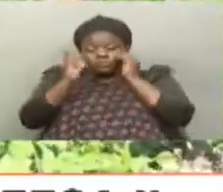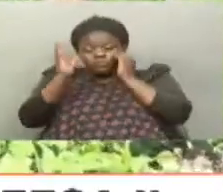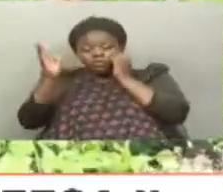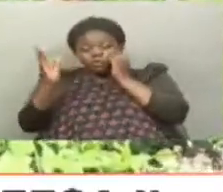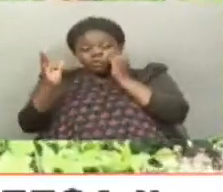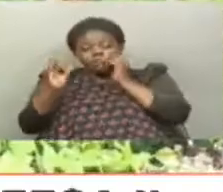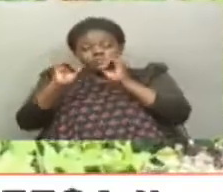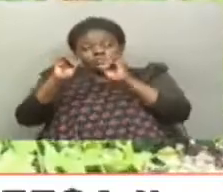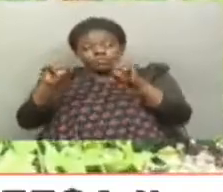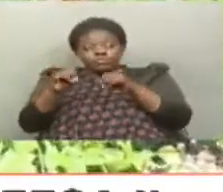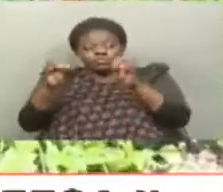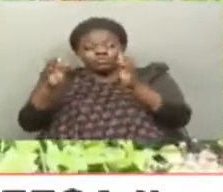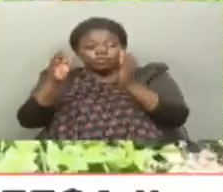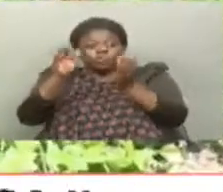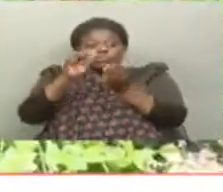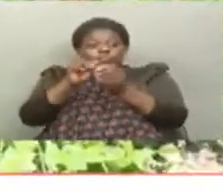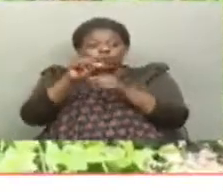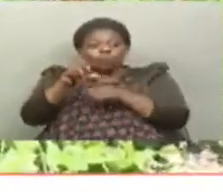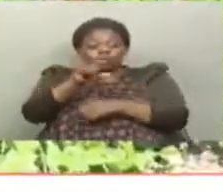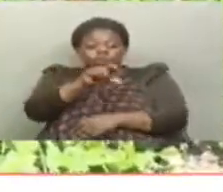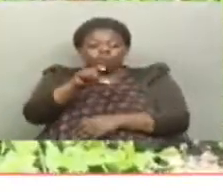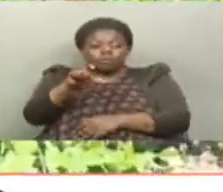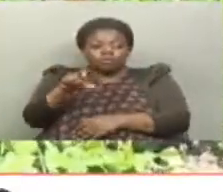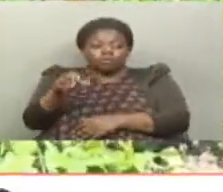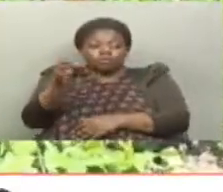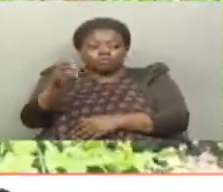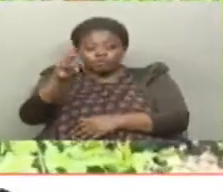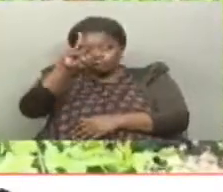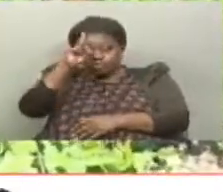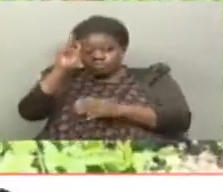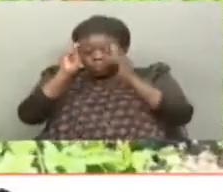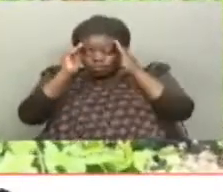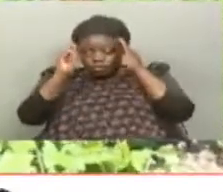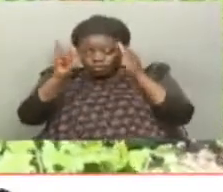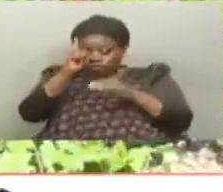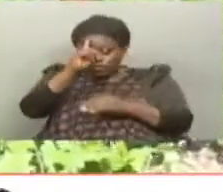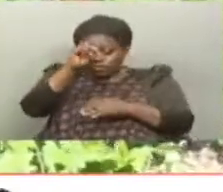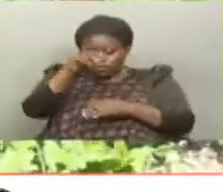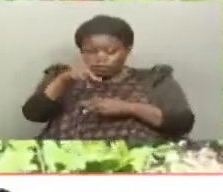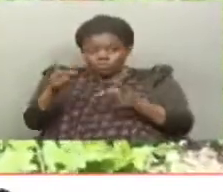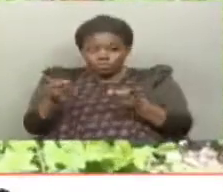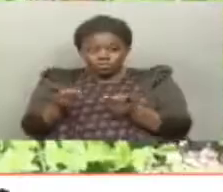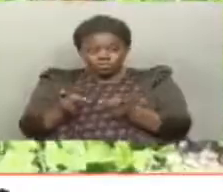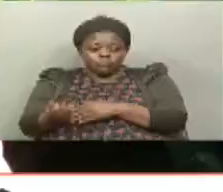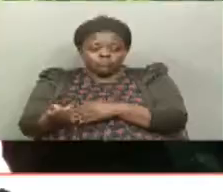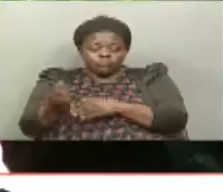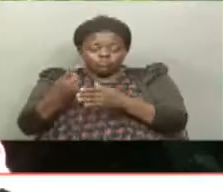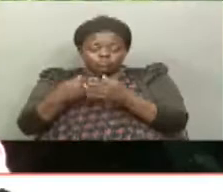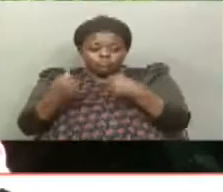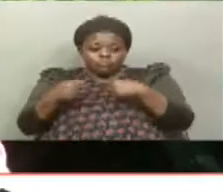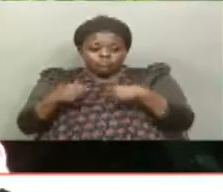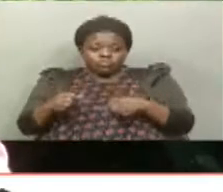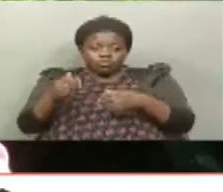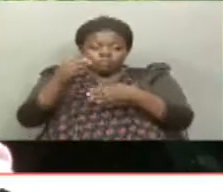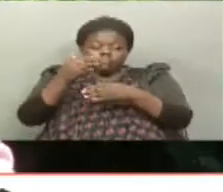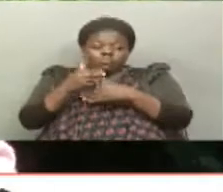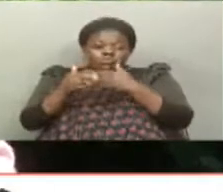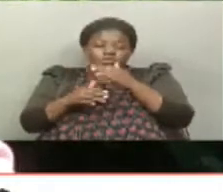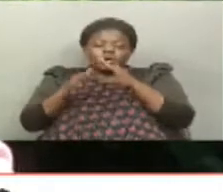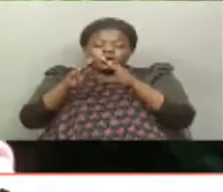amawulire bamukuuma bulungi wiiki ssatu nga ne ku kyalo tebamanyi nti Kabaka ali awo baakimanya okuzimba enju